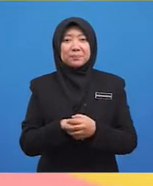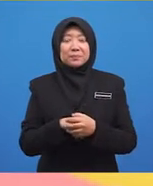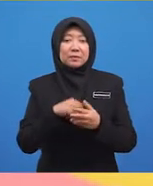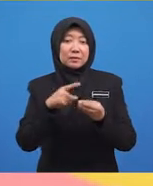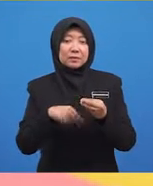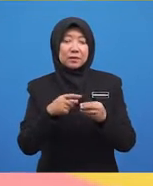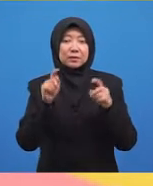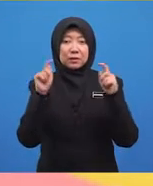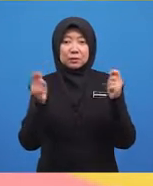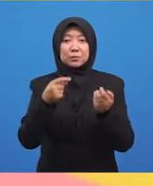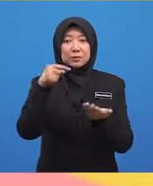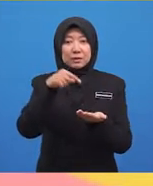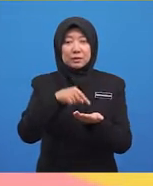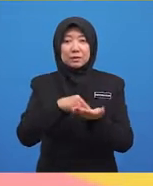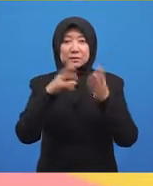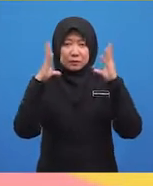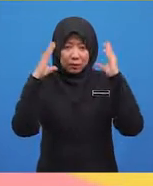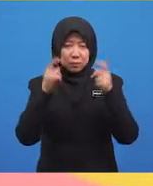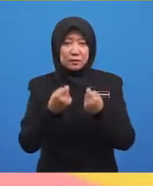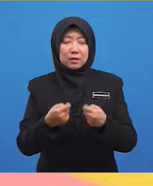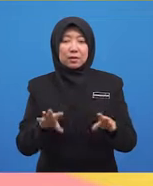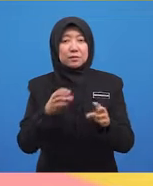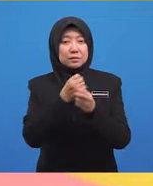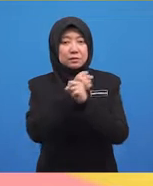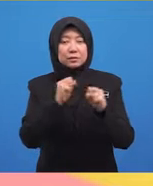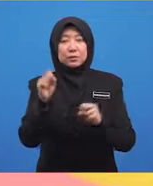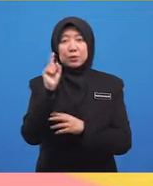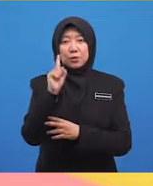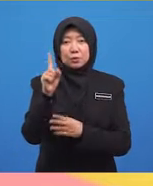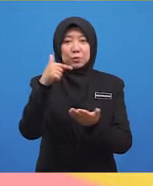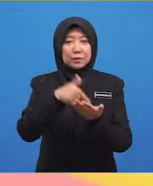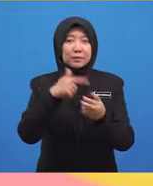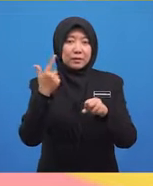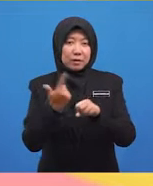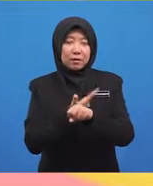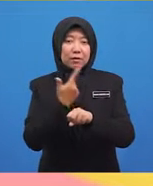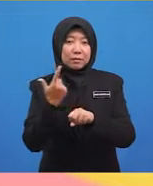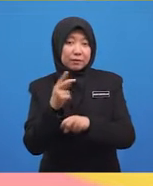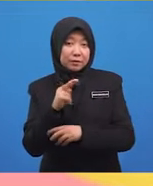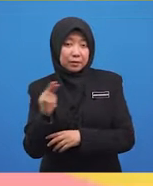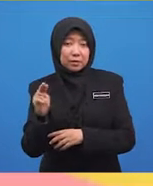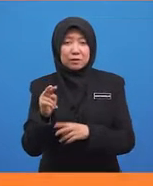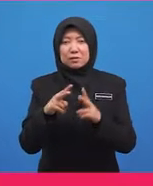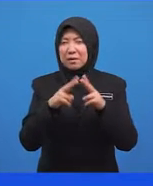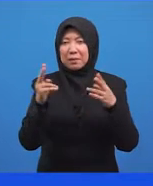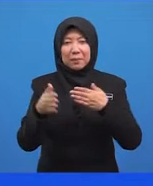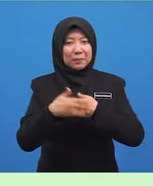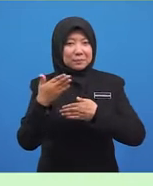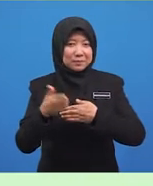mengenai tajuk ini, cikgu telah sediakan satu lagi latihan yang sangat